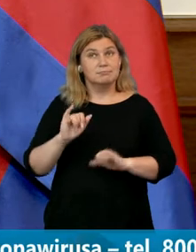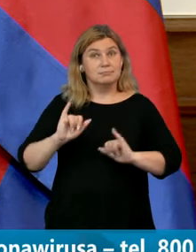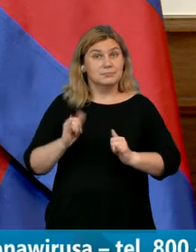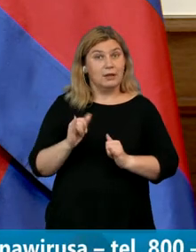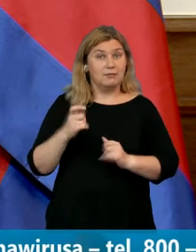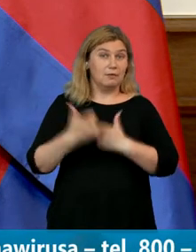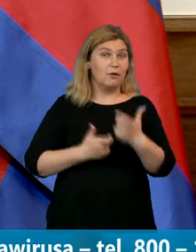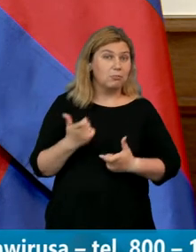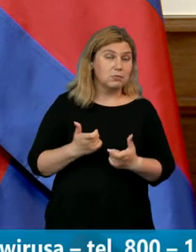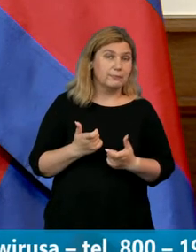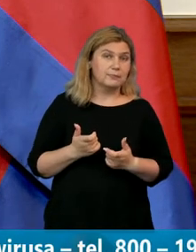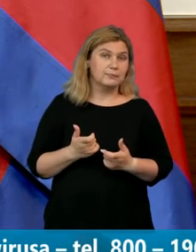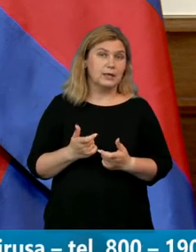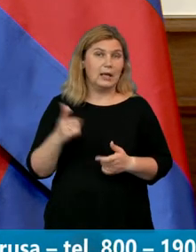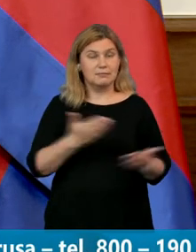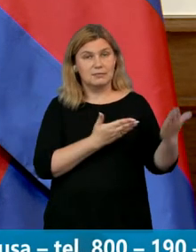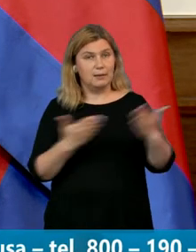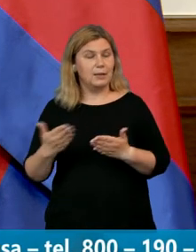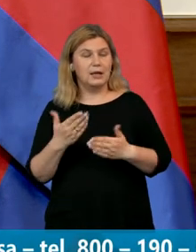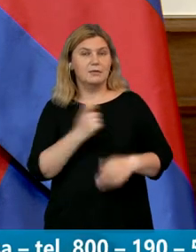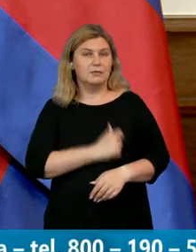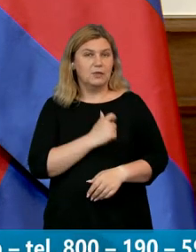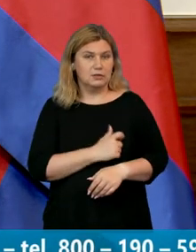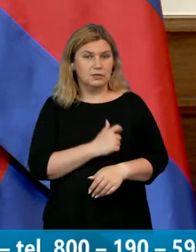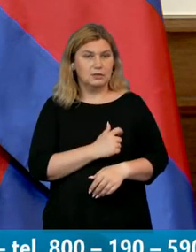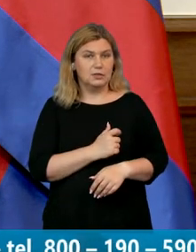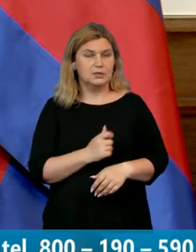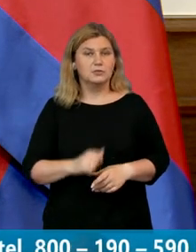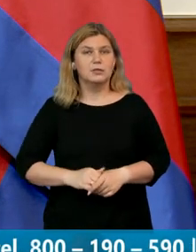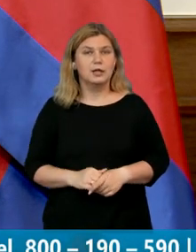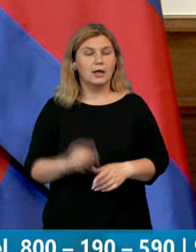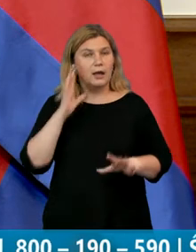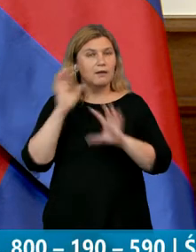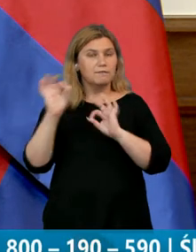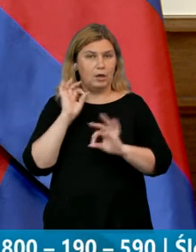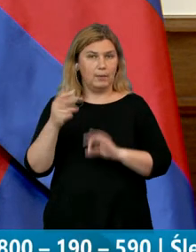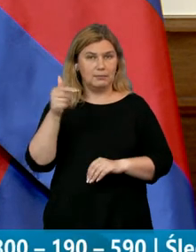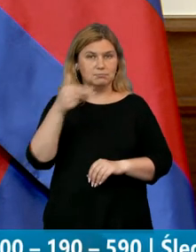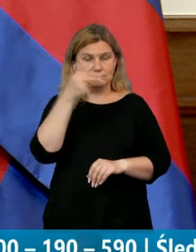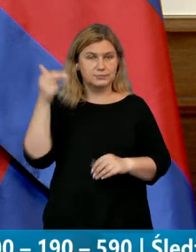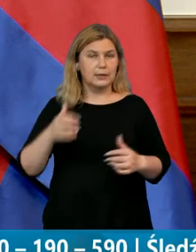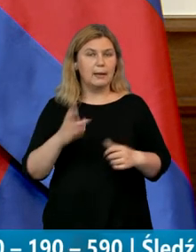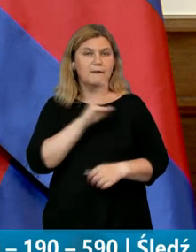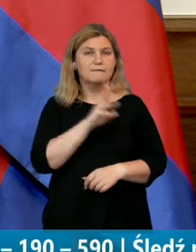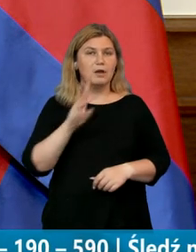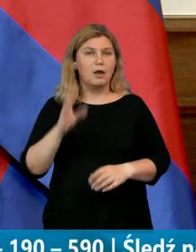tego, co robią. Więc zapraszam do tego bardzo serdecznie. Informacje na ten temat znajdziecie na stronie